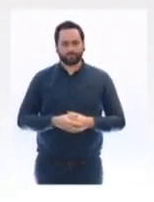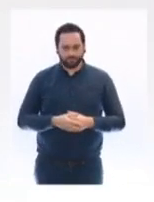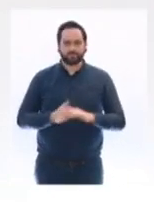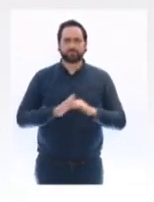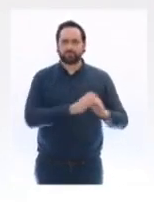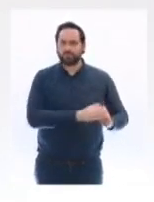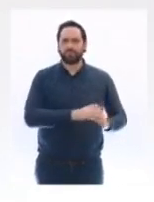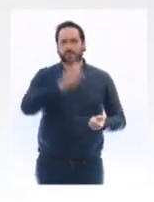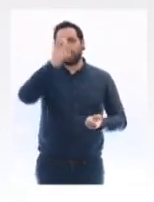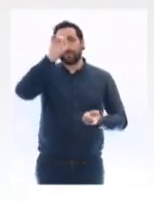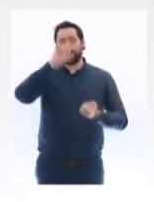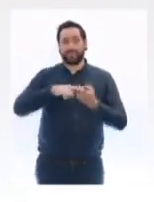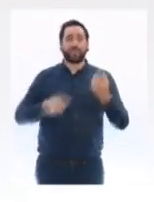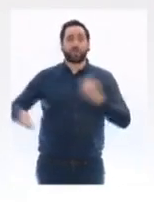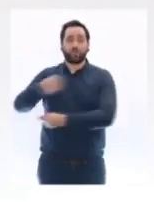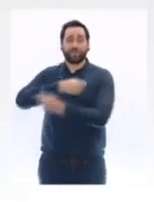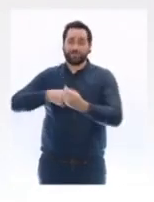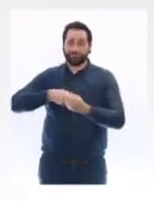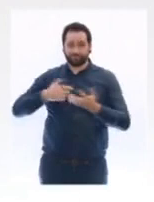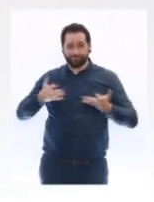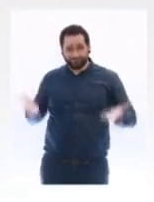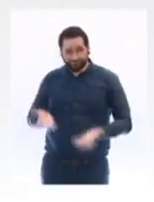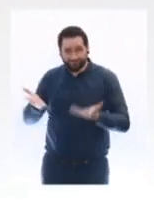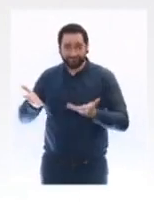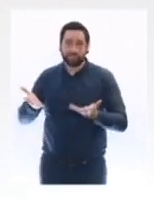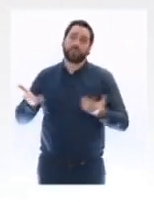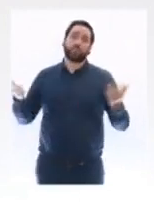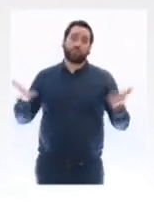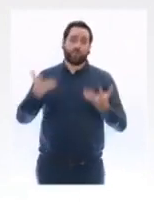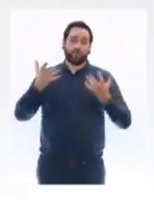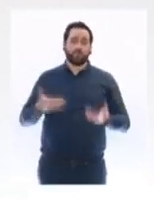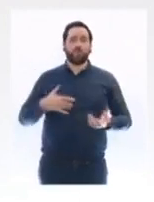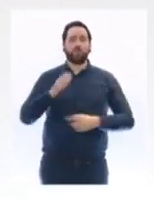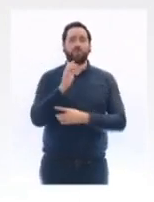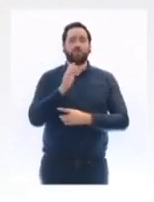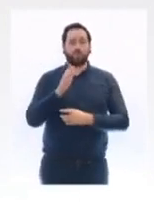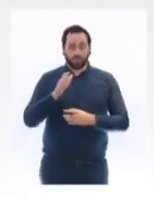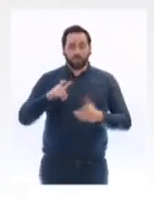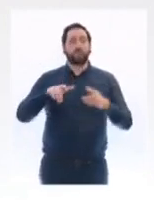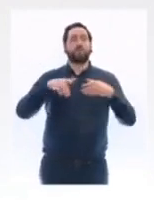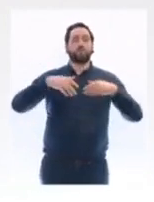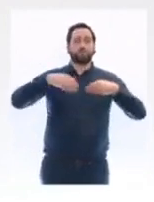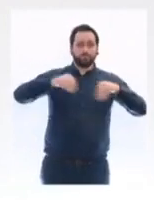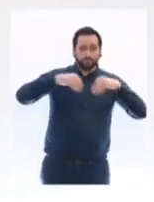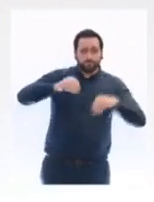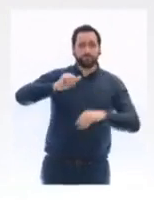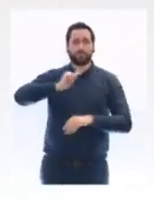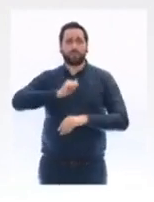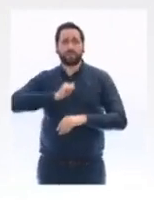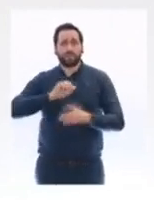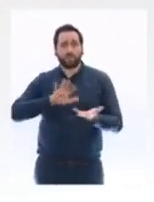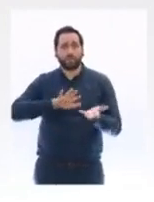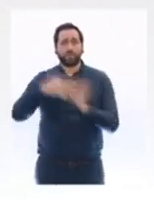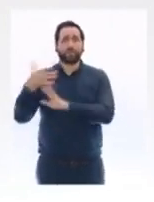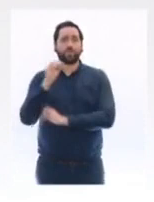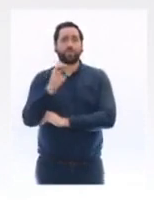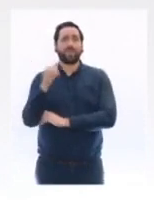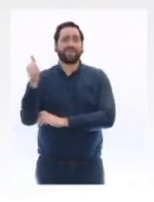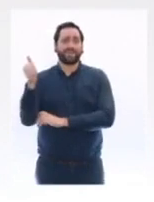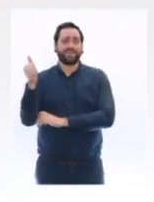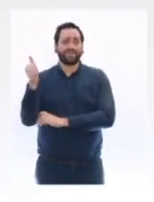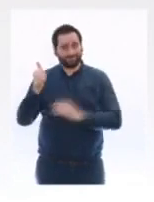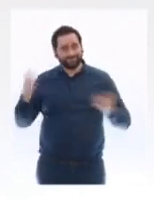peu. Nous apporterons des moyens financiers pour permettre aux TPE françaises d'accélérer leur numérisation.